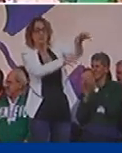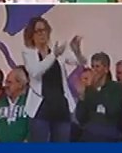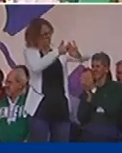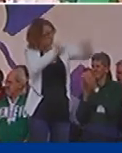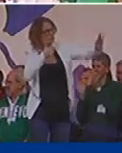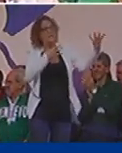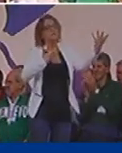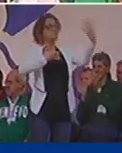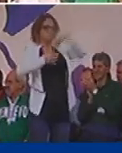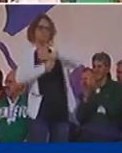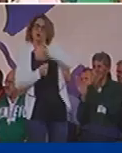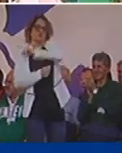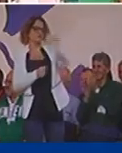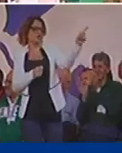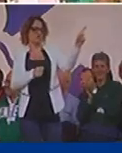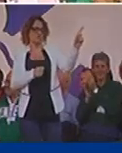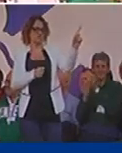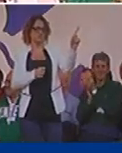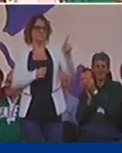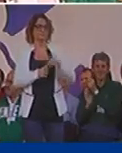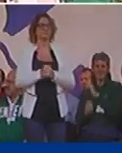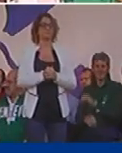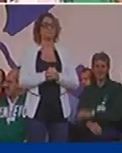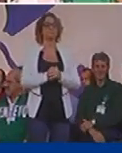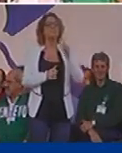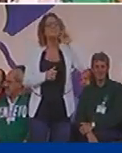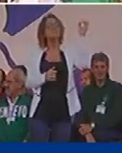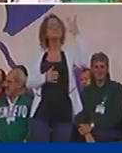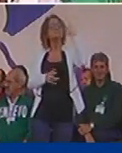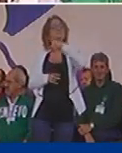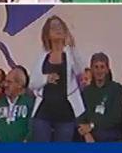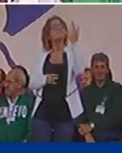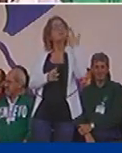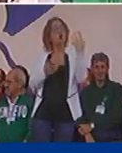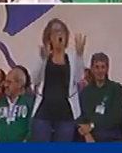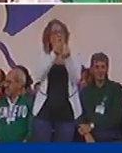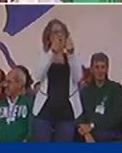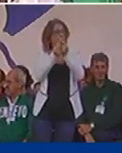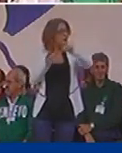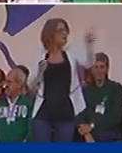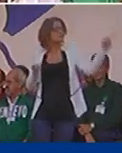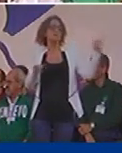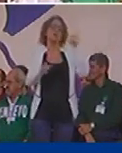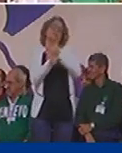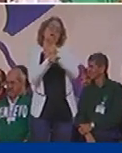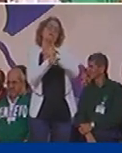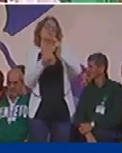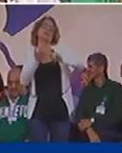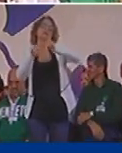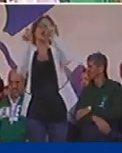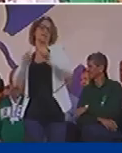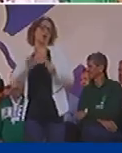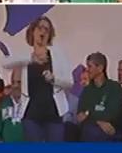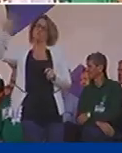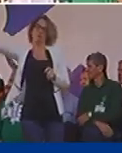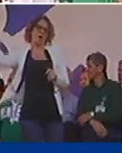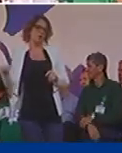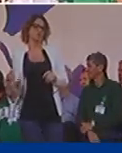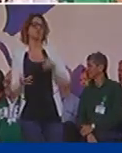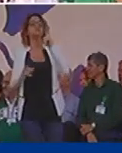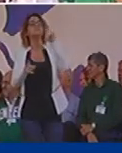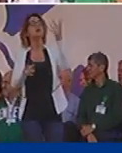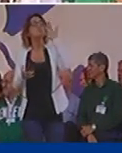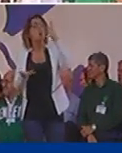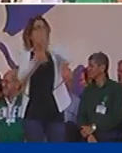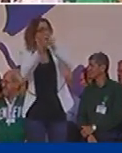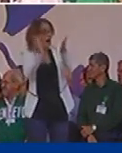non con noi. O se volete la compagnia di questa gente, sceglietevi un altro segretario federale. Se volete andare a patti